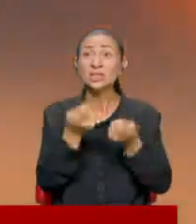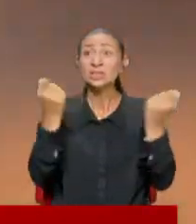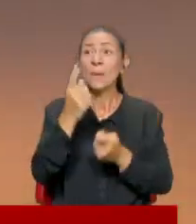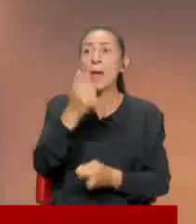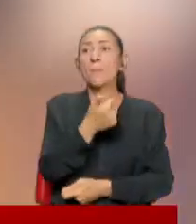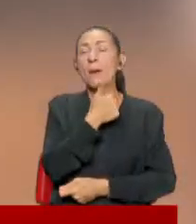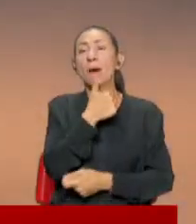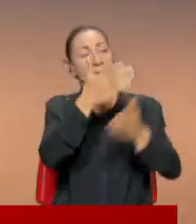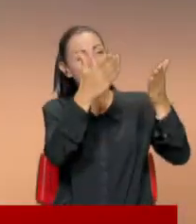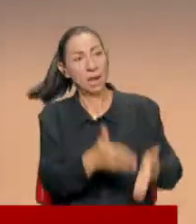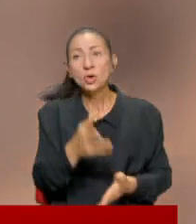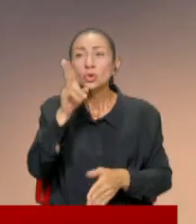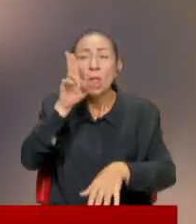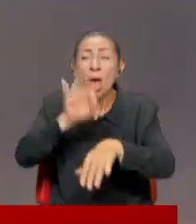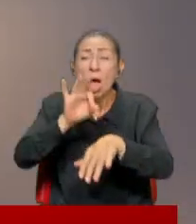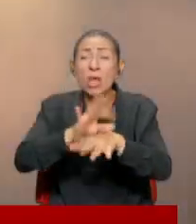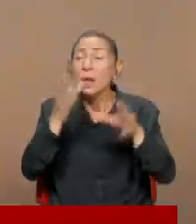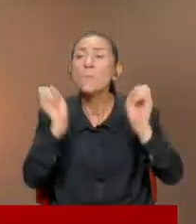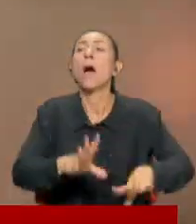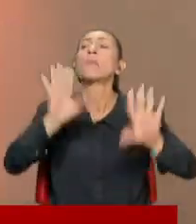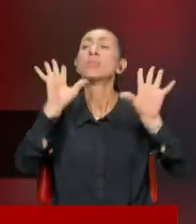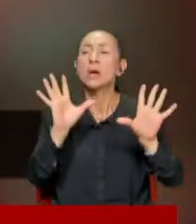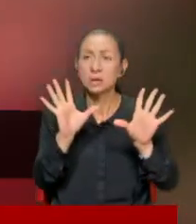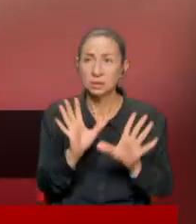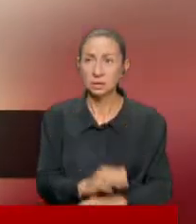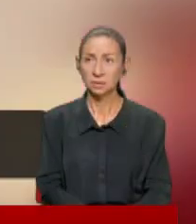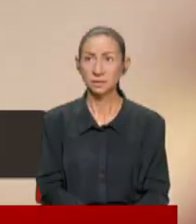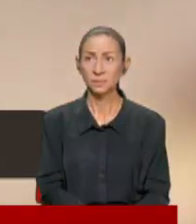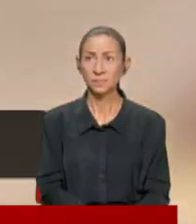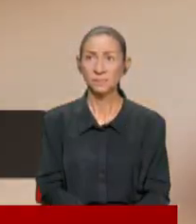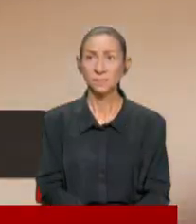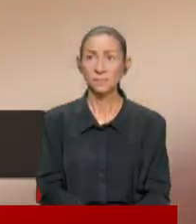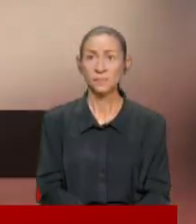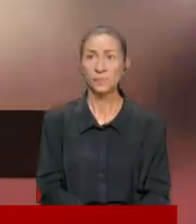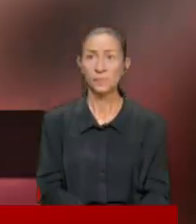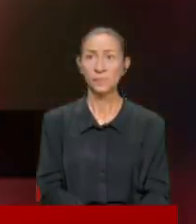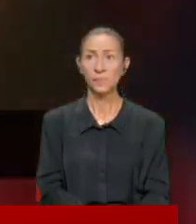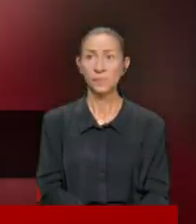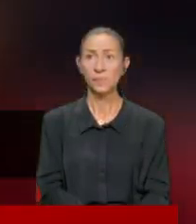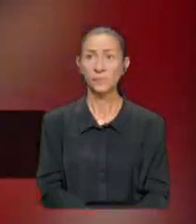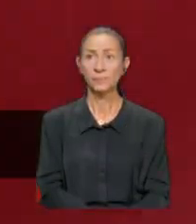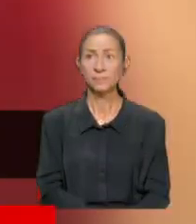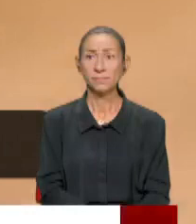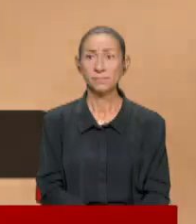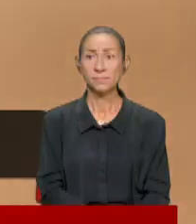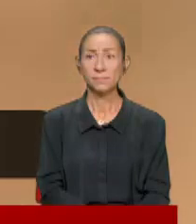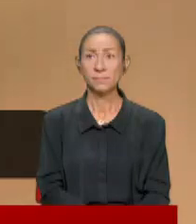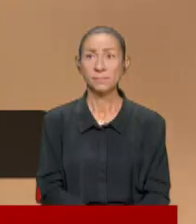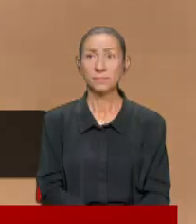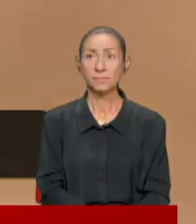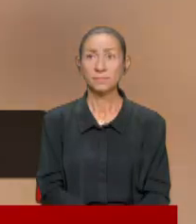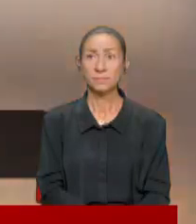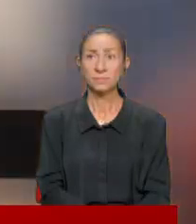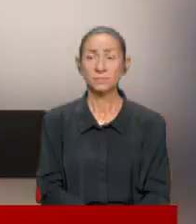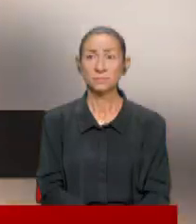çalışan bir baba son ana kadar terk etmedi onları. Çık, çık, çık, çık, çık, çık, çık, çık, çık, çık. Ablam sende,